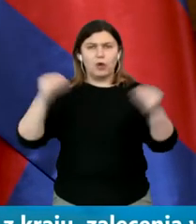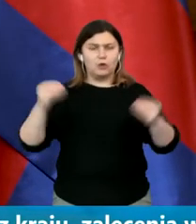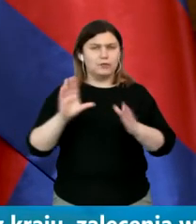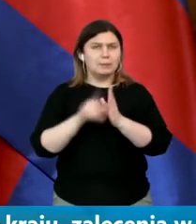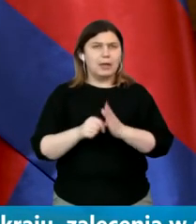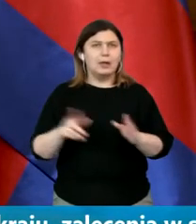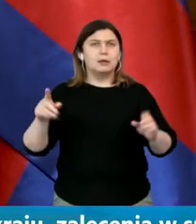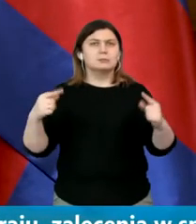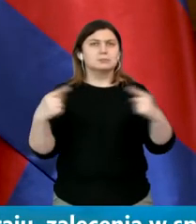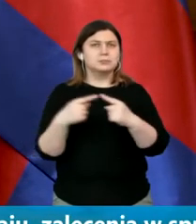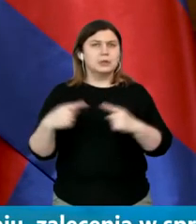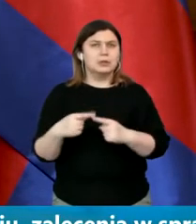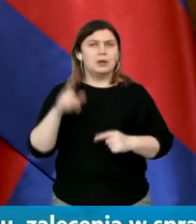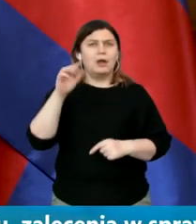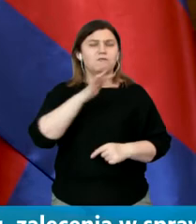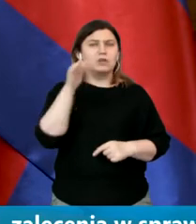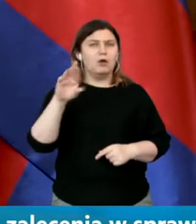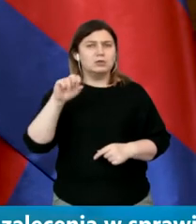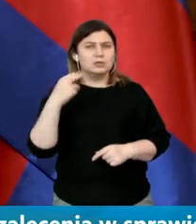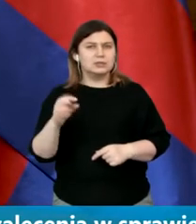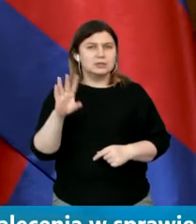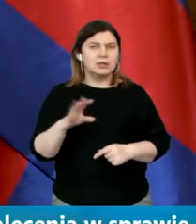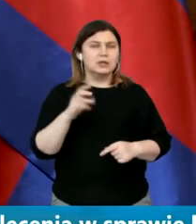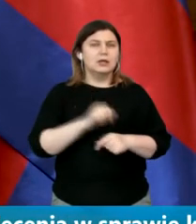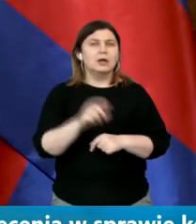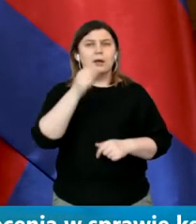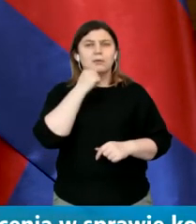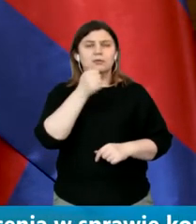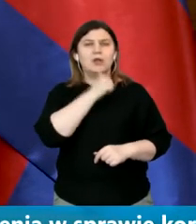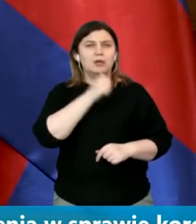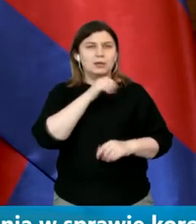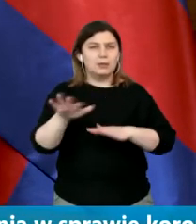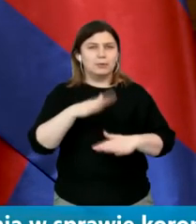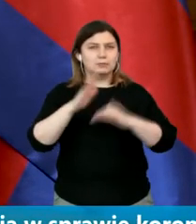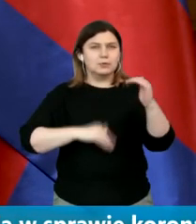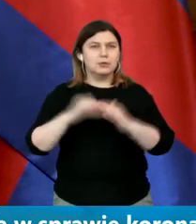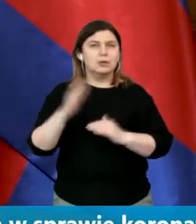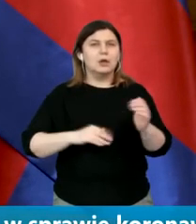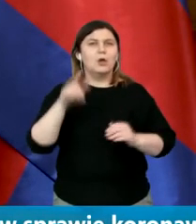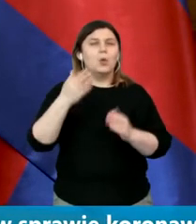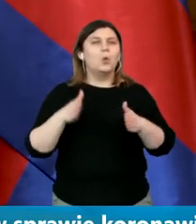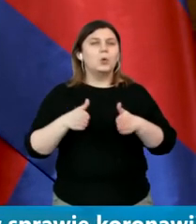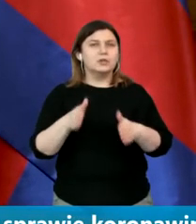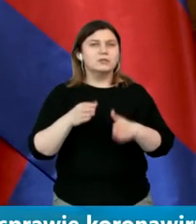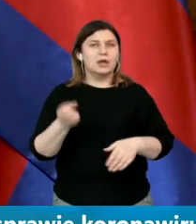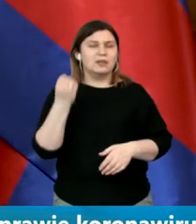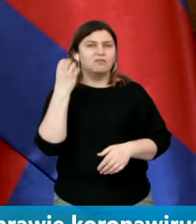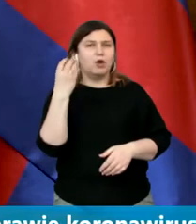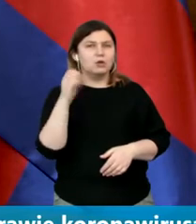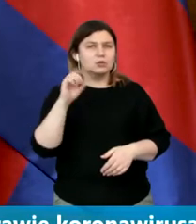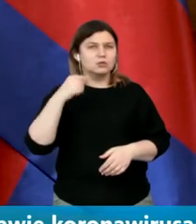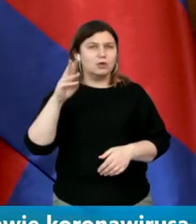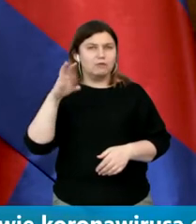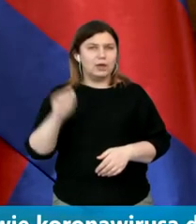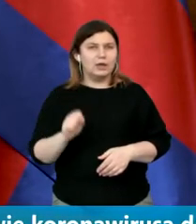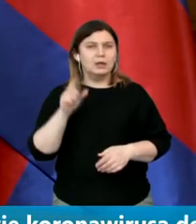duchem projektu Floating Garden i poświęca się kolejne zielone miejsca pod zabudowę? Mam na myśli skarpę przy ulicy Dworcowej. Komentarze pod postem na profilu